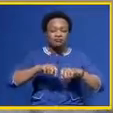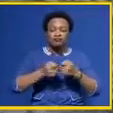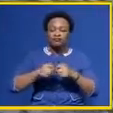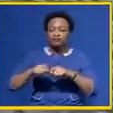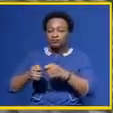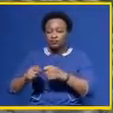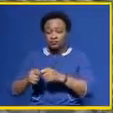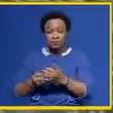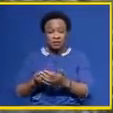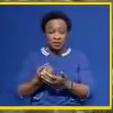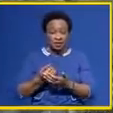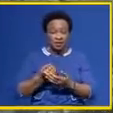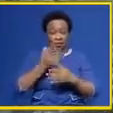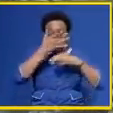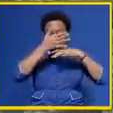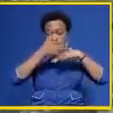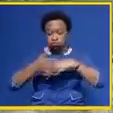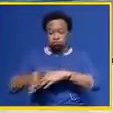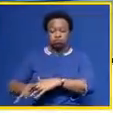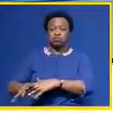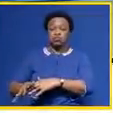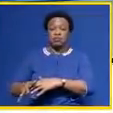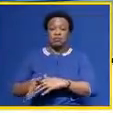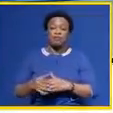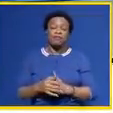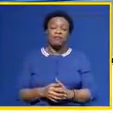na mafuriko na maporomoko ya ardhi.